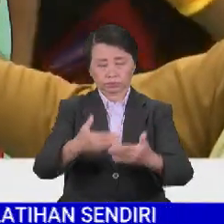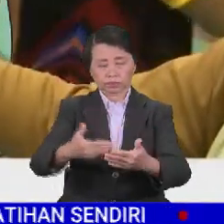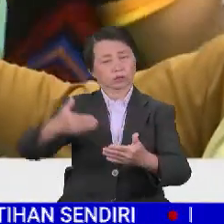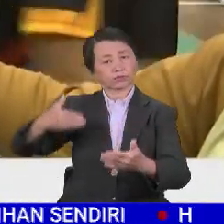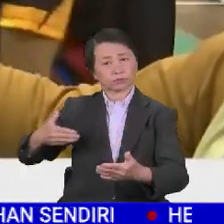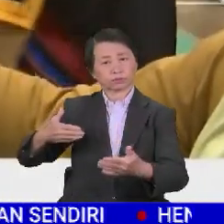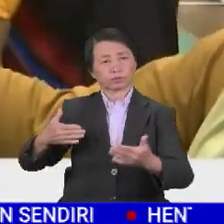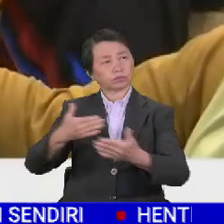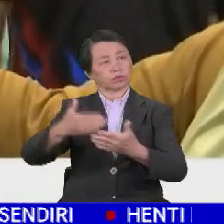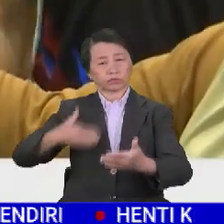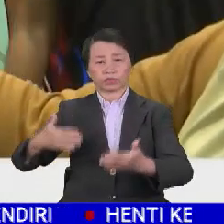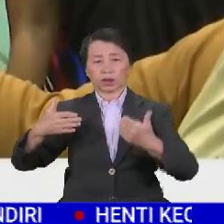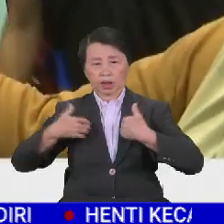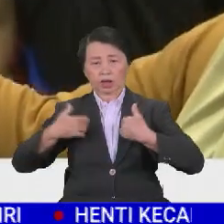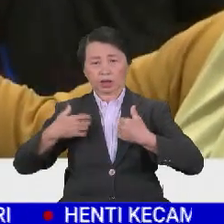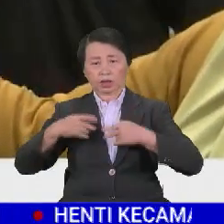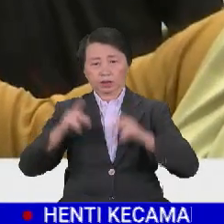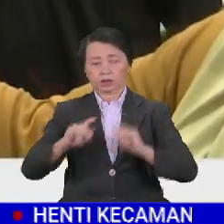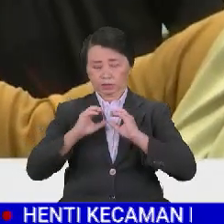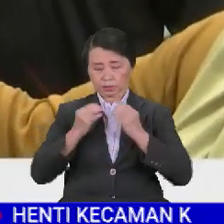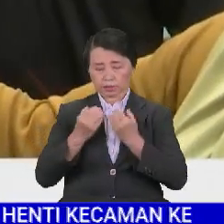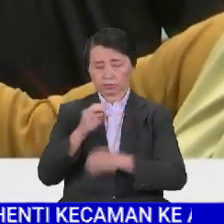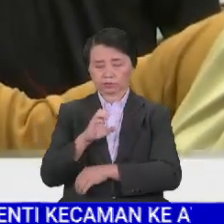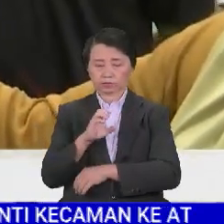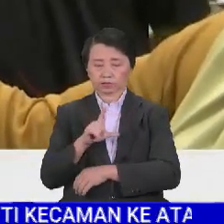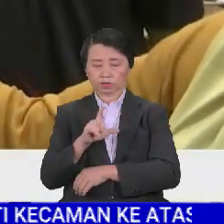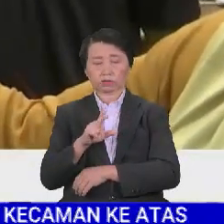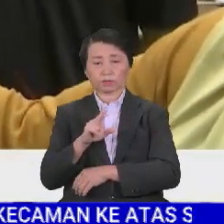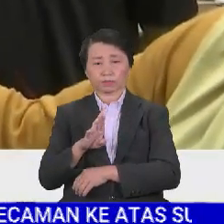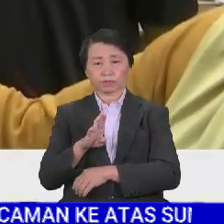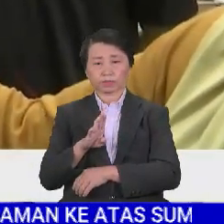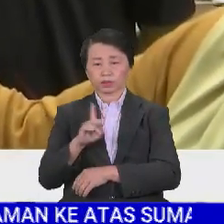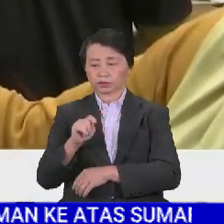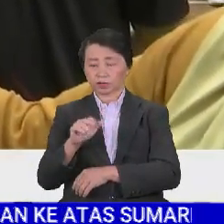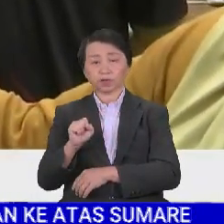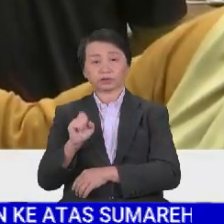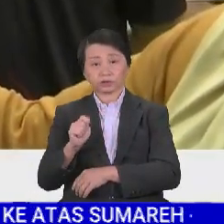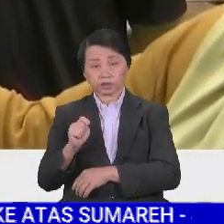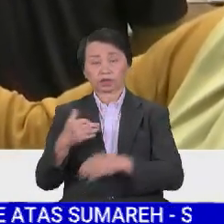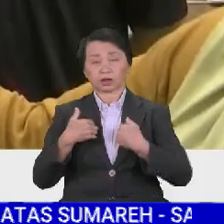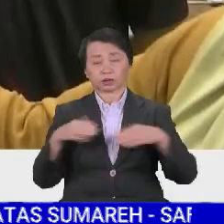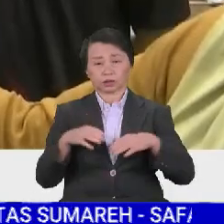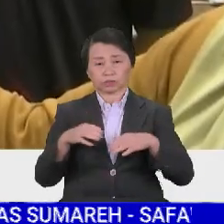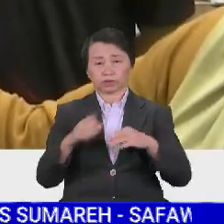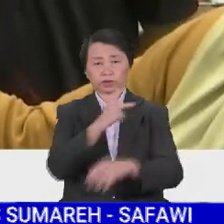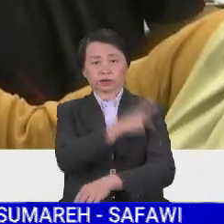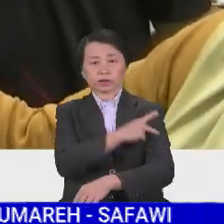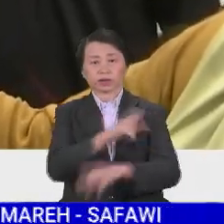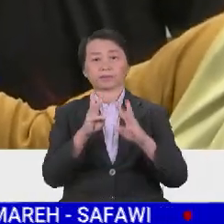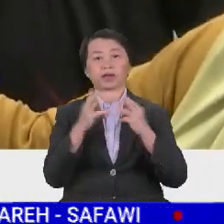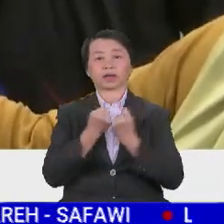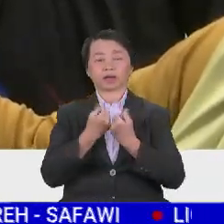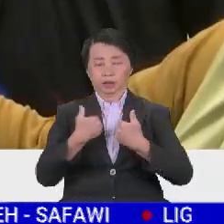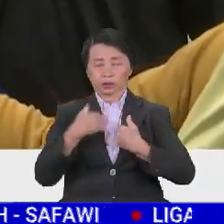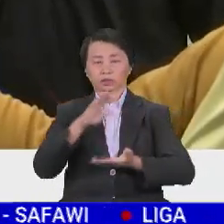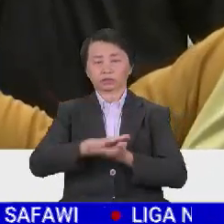juga pagi pihak kelab kami, kelab sepak takraw gabungan Tawau ataupun KST, pernah membuat klinik sebelum ini